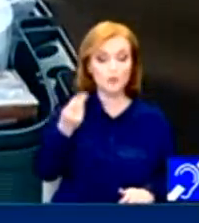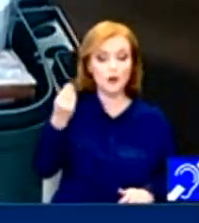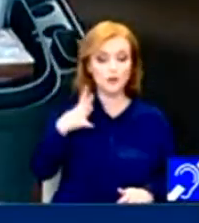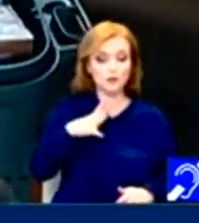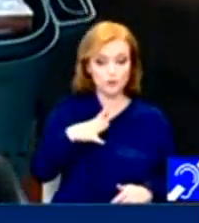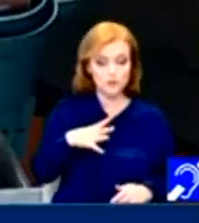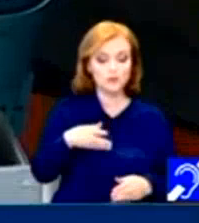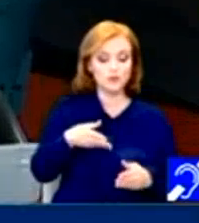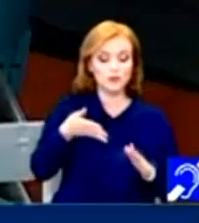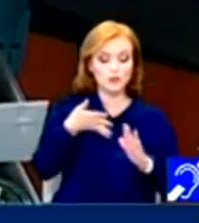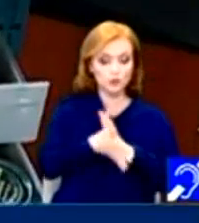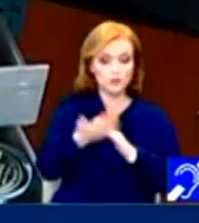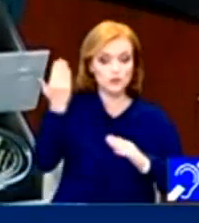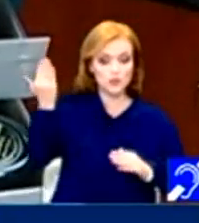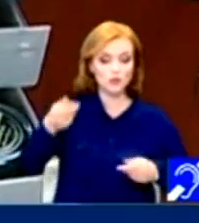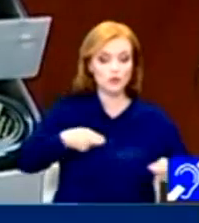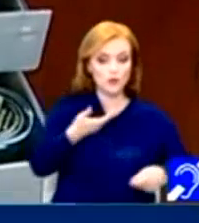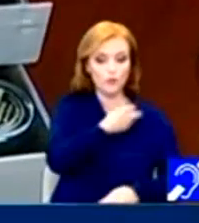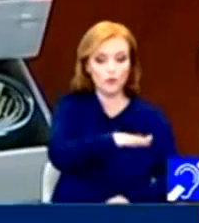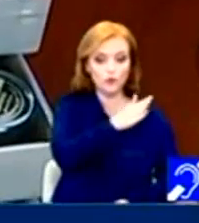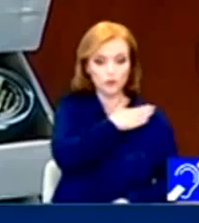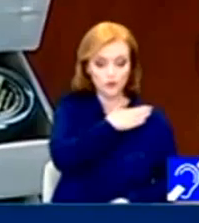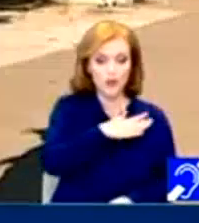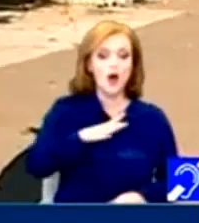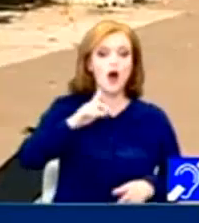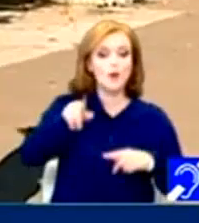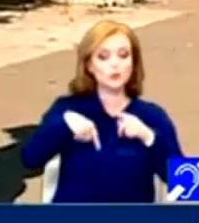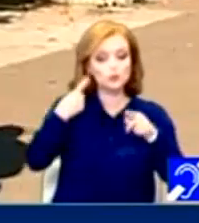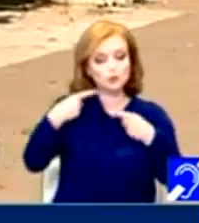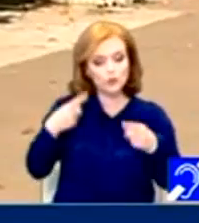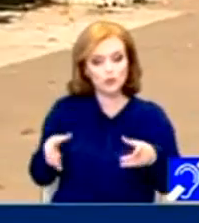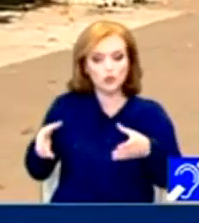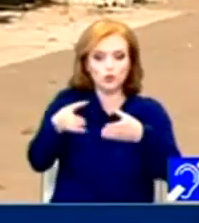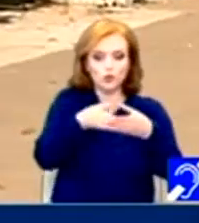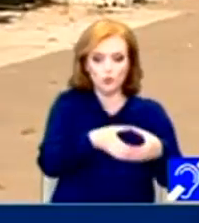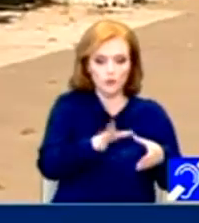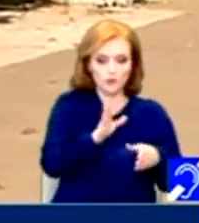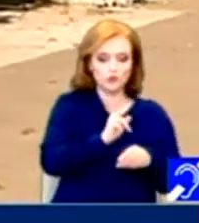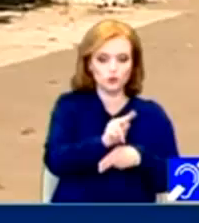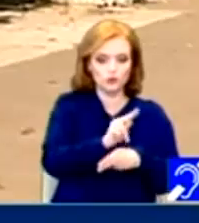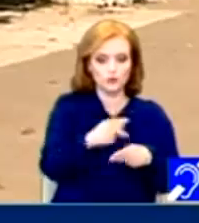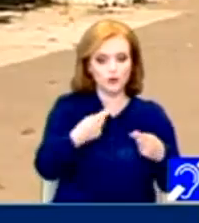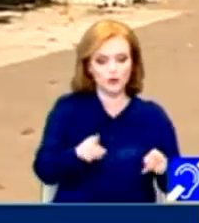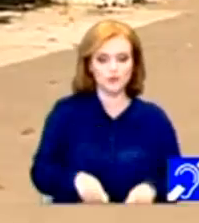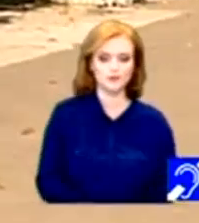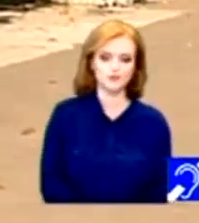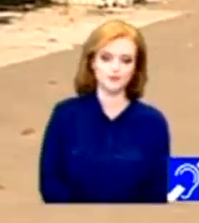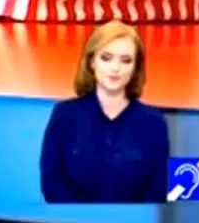31 decembrie 2020 și în cadrul lui alți 100 de salvatori vor fi instruiți să acorde primul ajutor medical.